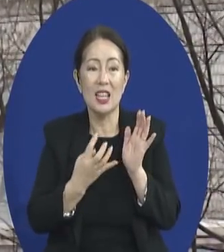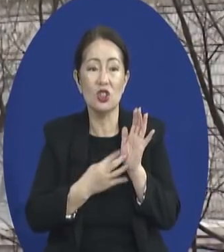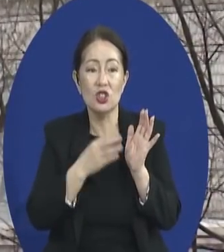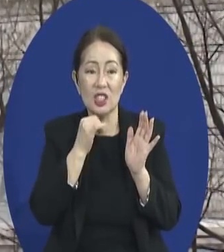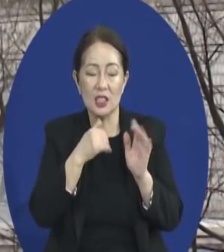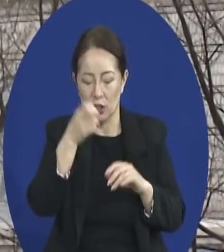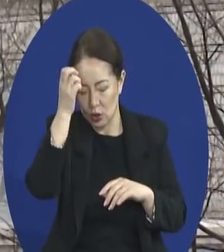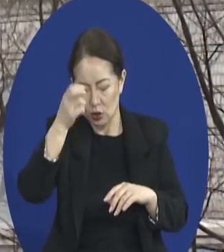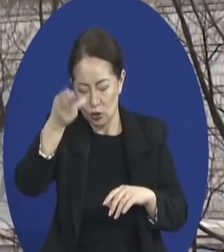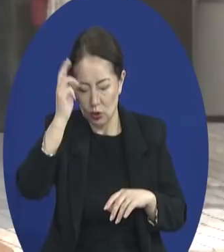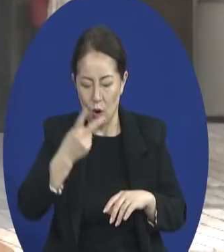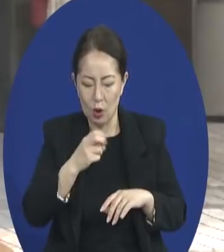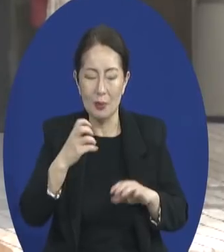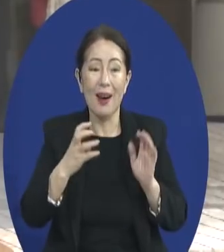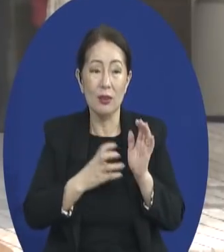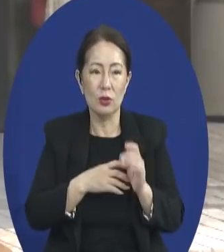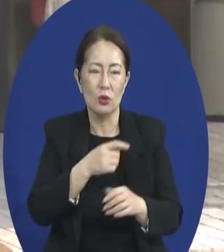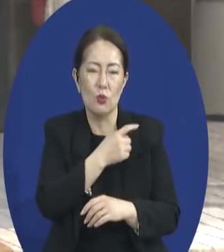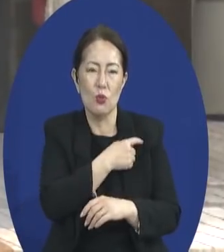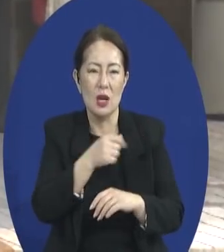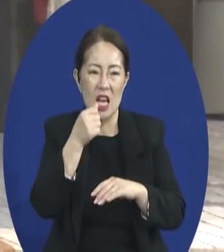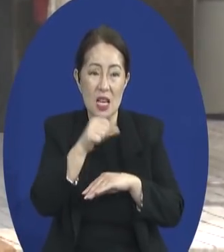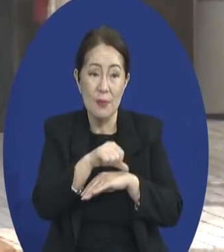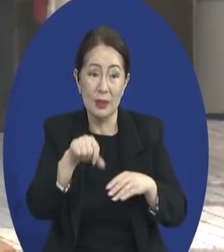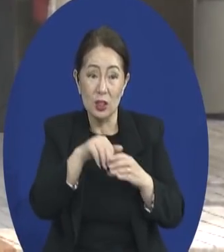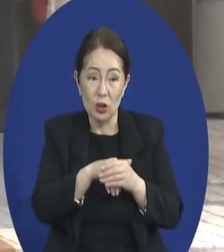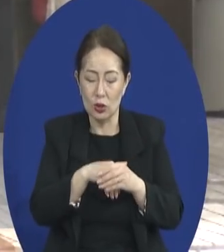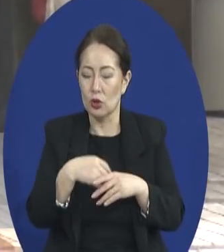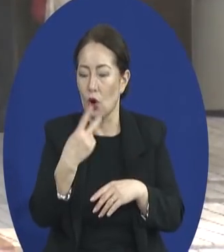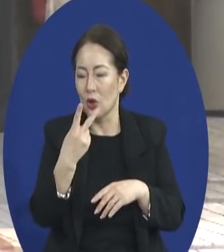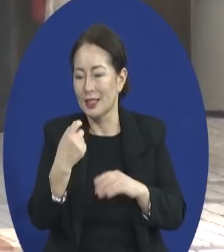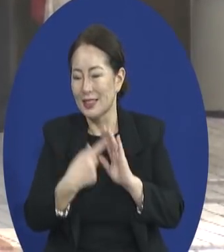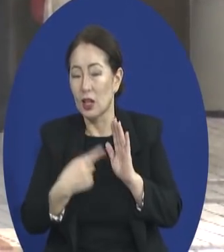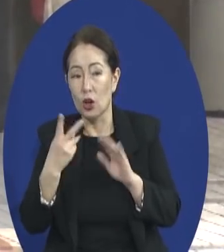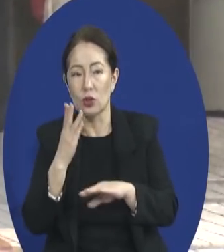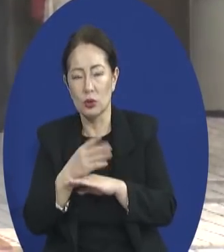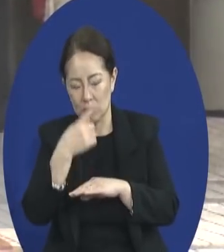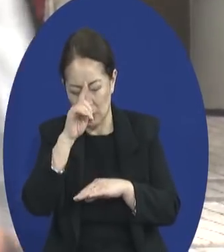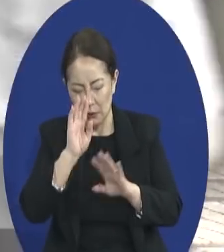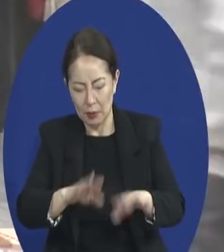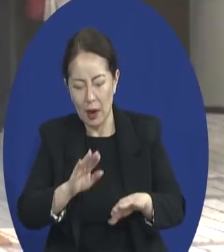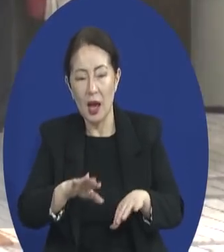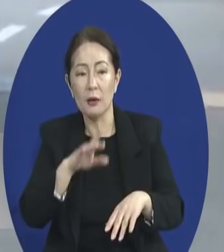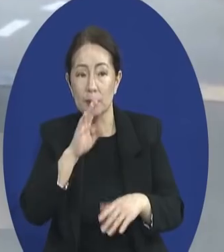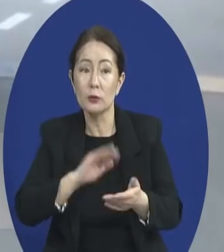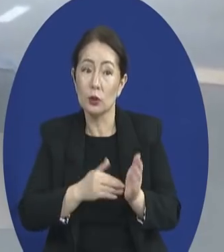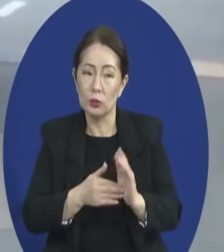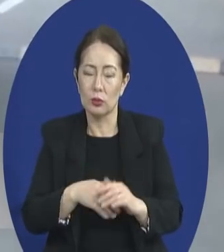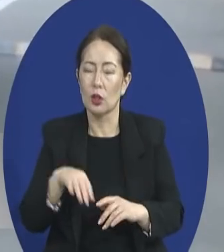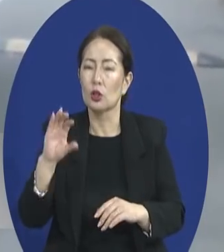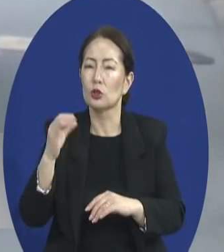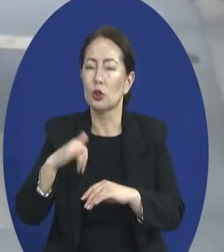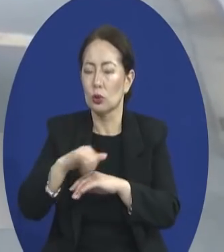болсон 2019 онд мөрний мэс засалд орсон бөгөөд 2-р сарын 2-ны өдрийн хүртэл эмнэлэгт хэвтэх төлөвлөгөөтэй байна гэлээ. Бүгд найрамдах Солонгос